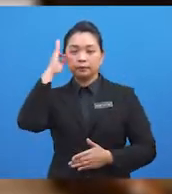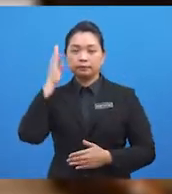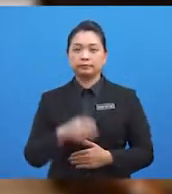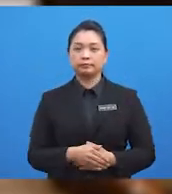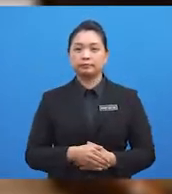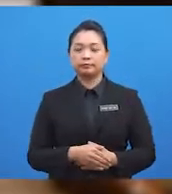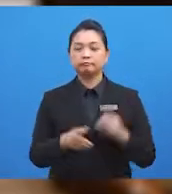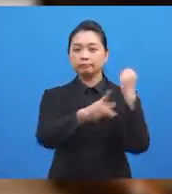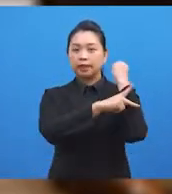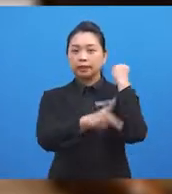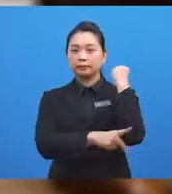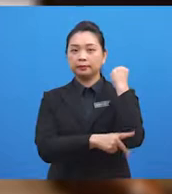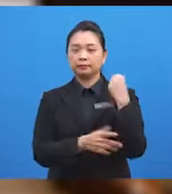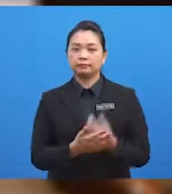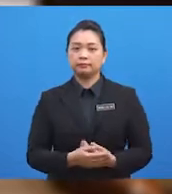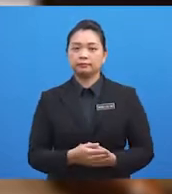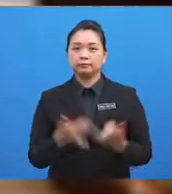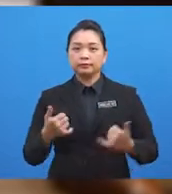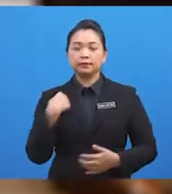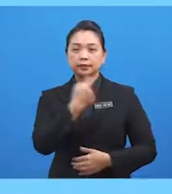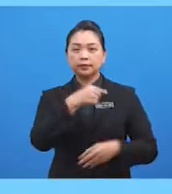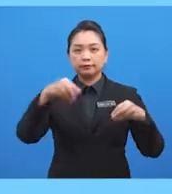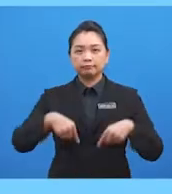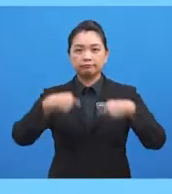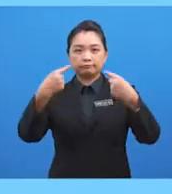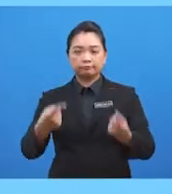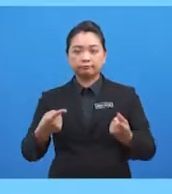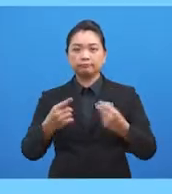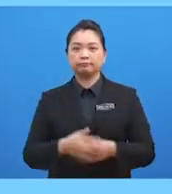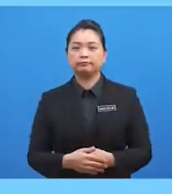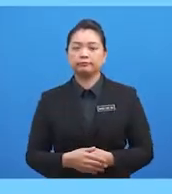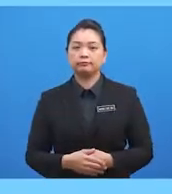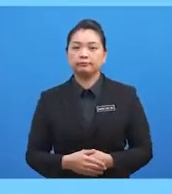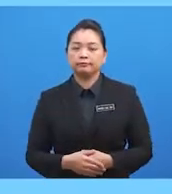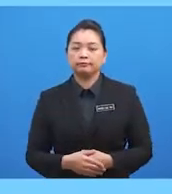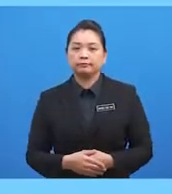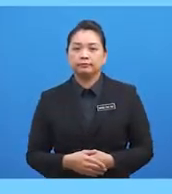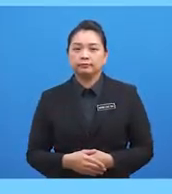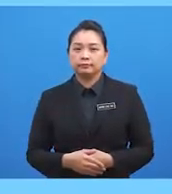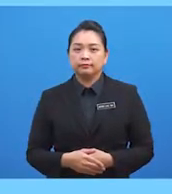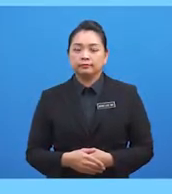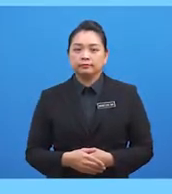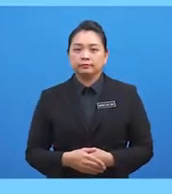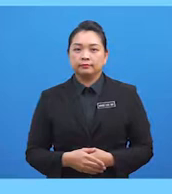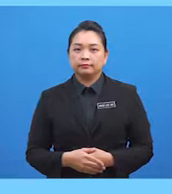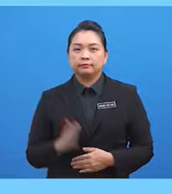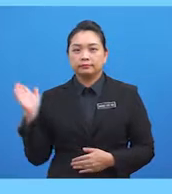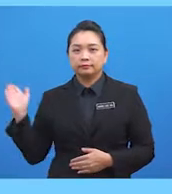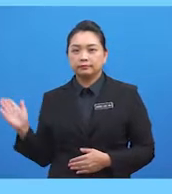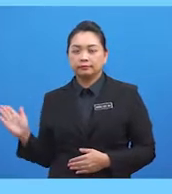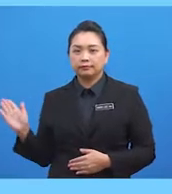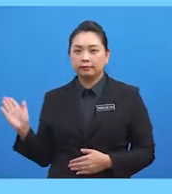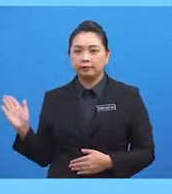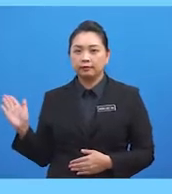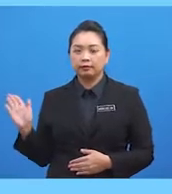iaitu parlimen. Sekarang kita beralih kepada komponen badan perundangan negeri.